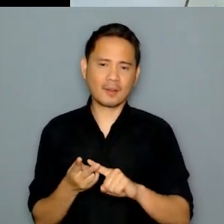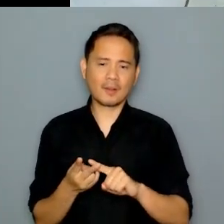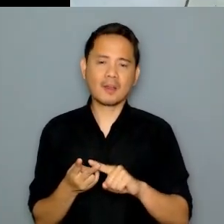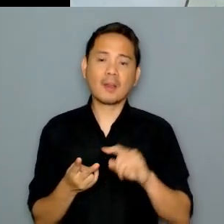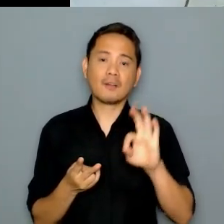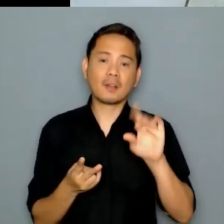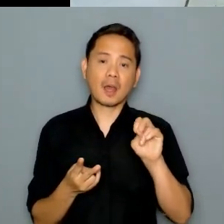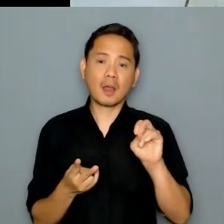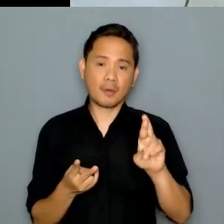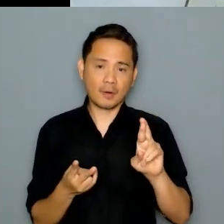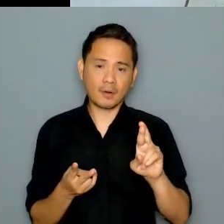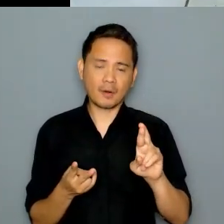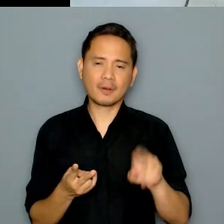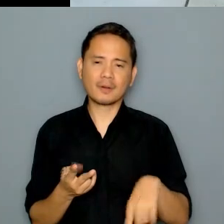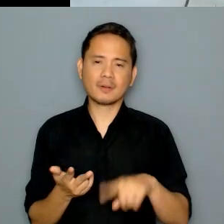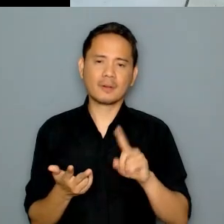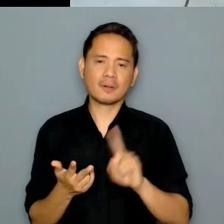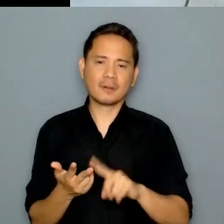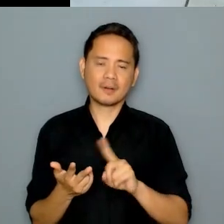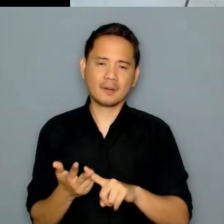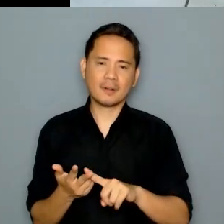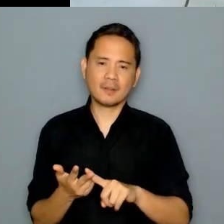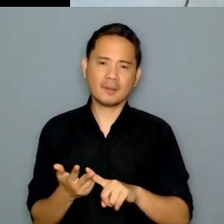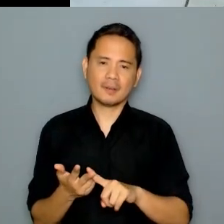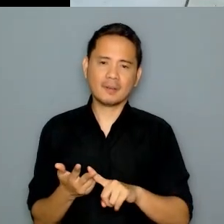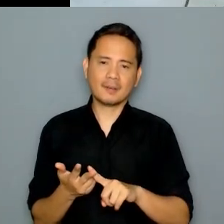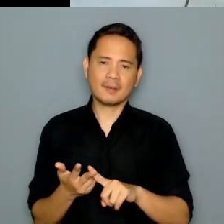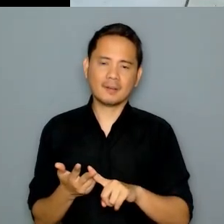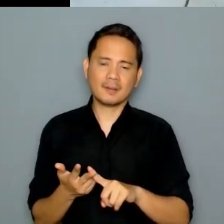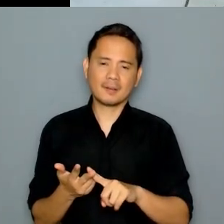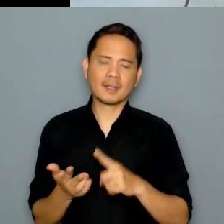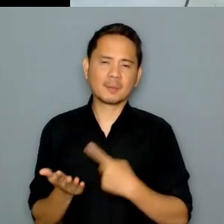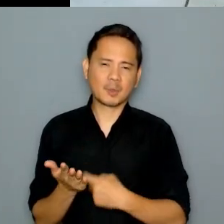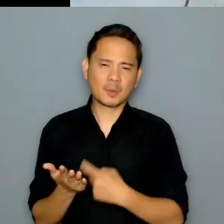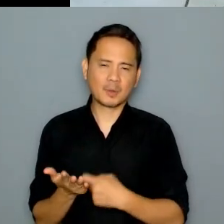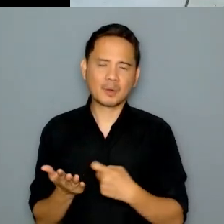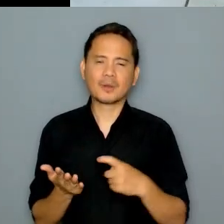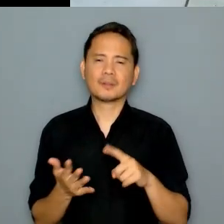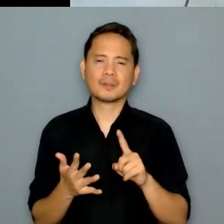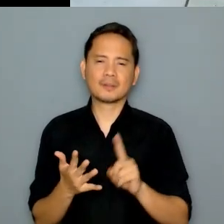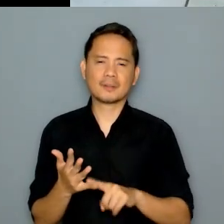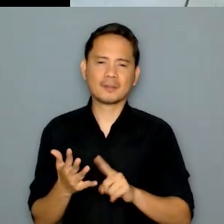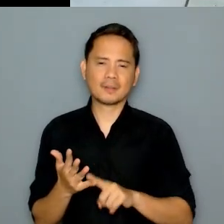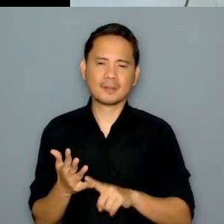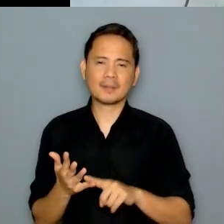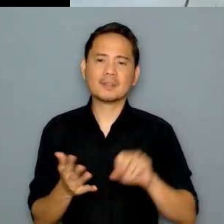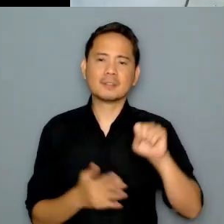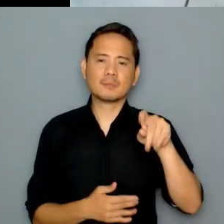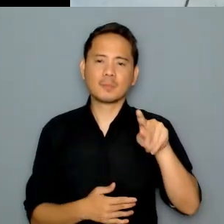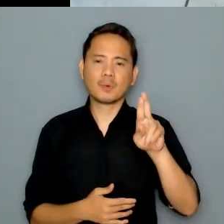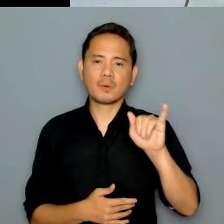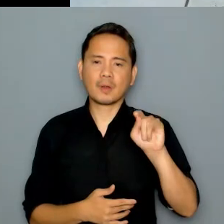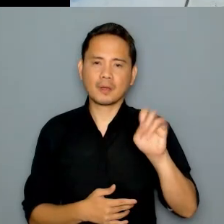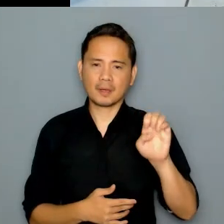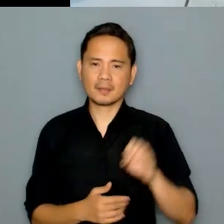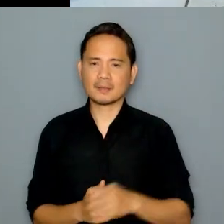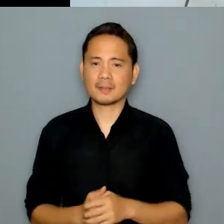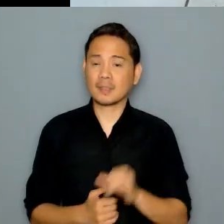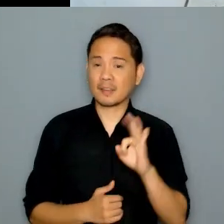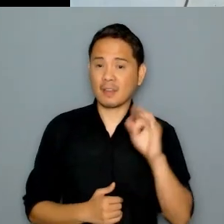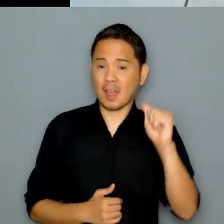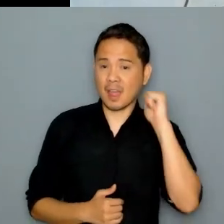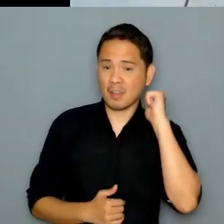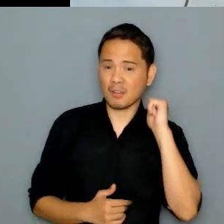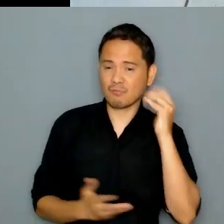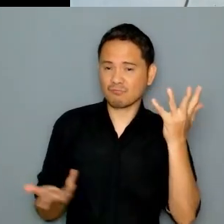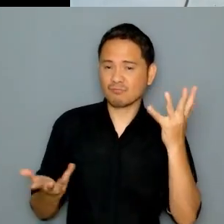flour. Tapos, lagay natin yung hipon. And then, saka natin siya lalagyan ng Sprite. Kung ayaw ng Sprite, di